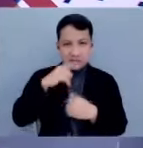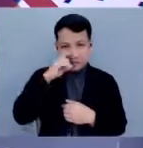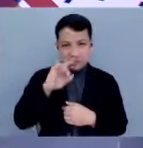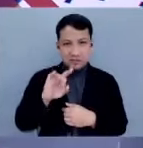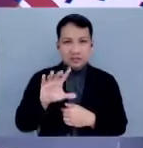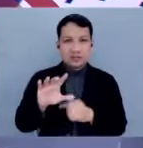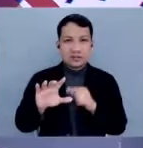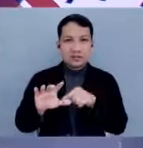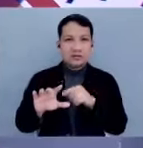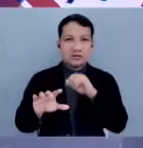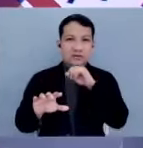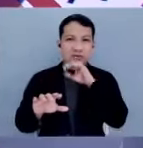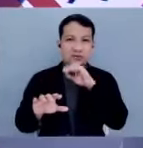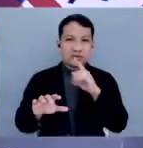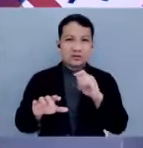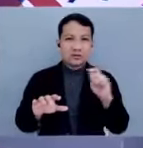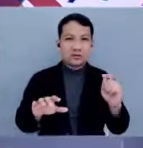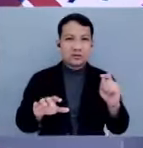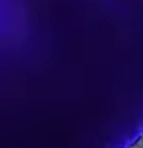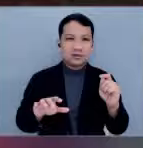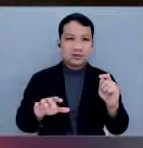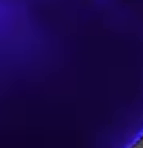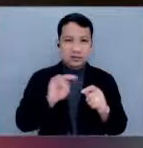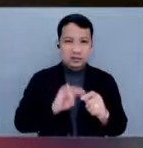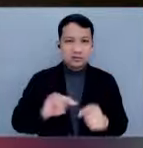Lola TikToker sa Ilocos Norte.